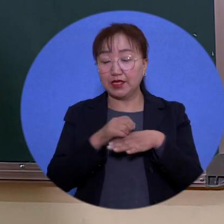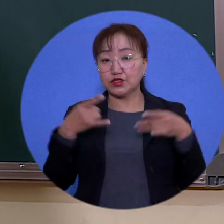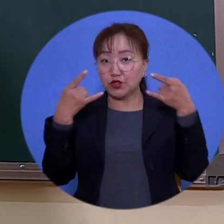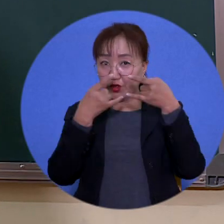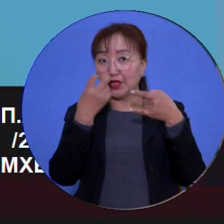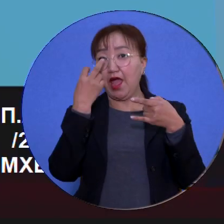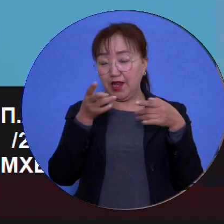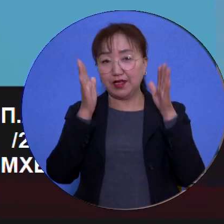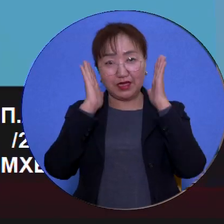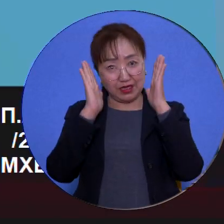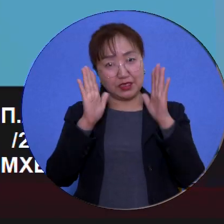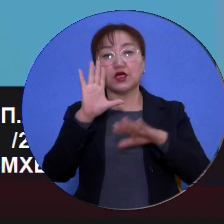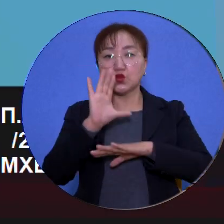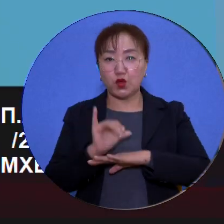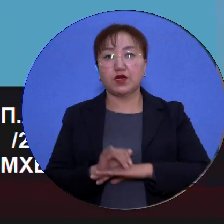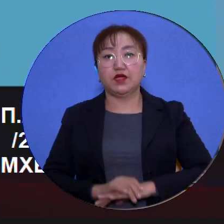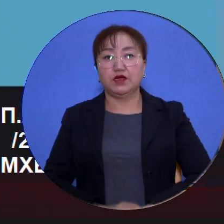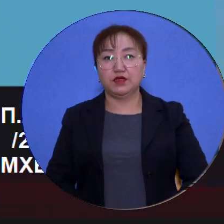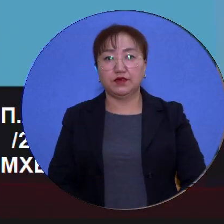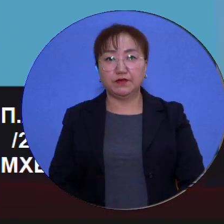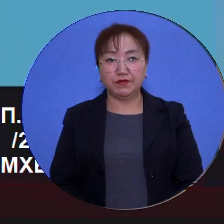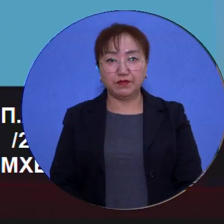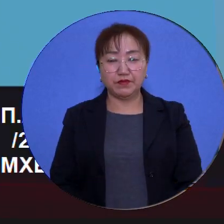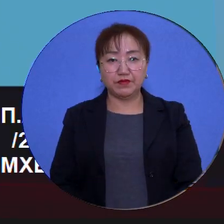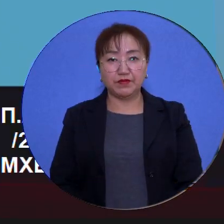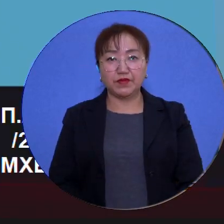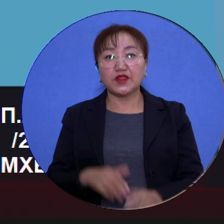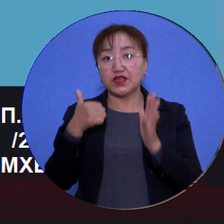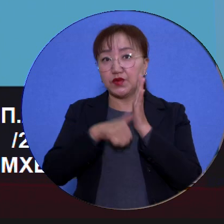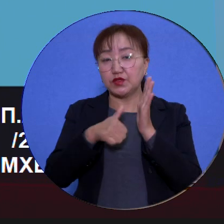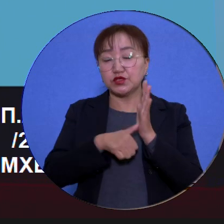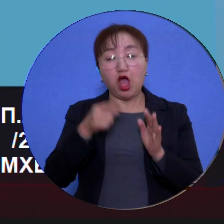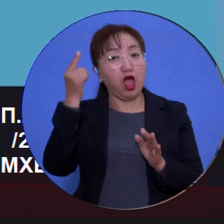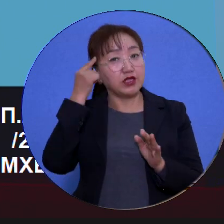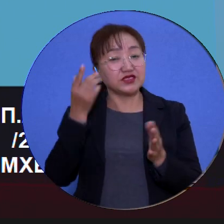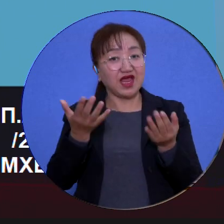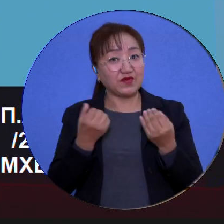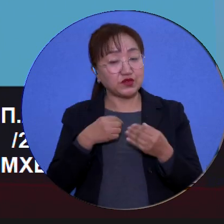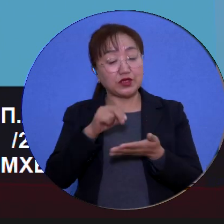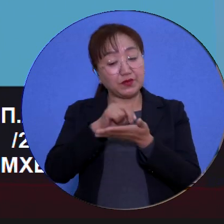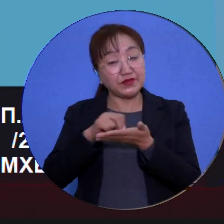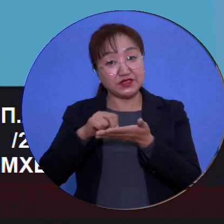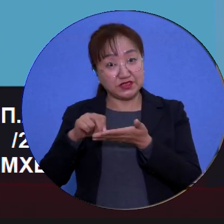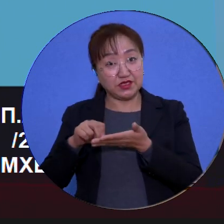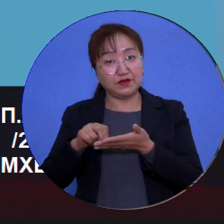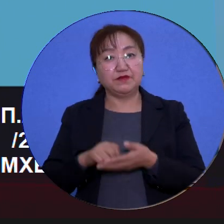ཏོགས སྤྱིན ཡནད ཁསྡིན ཁེ ཁེན ཁེད བརད ཁེ སེདས